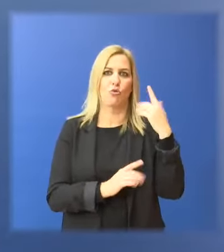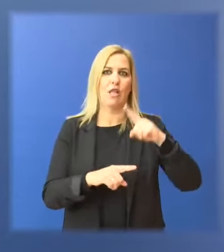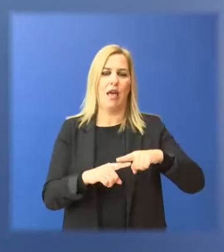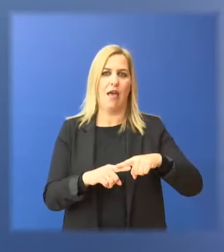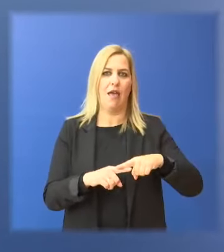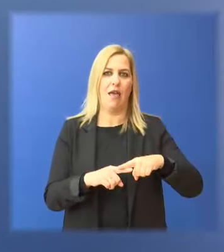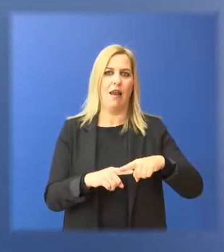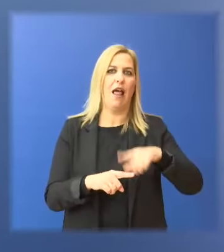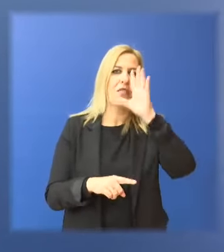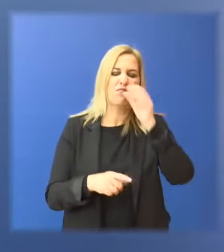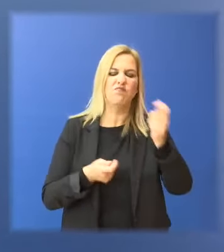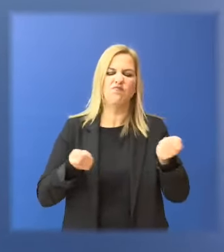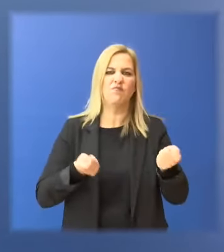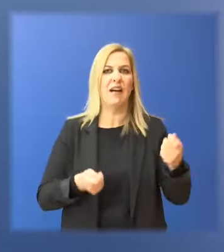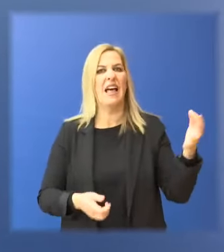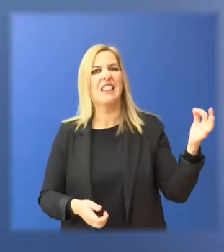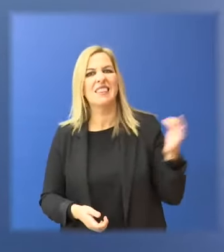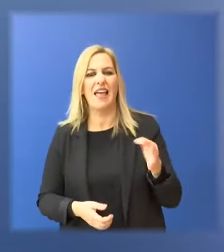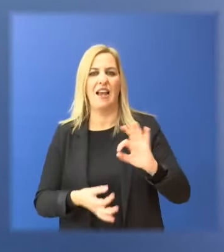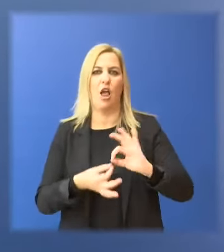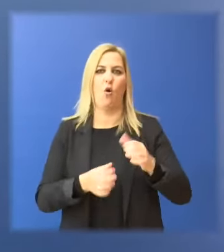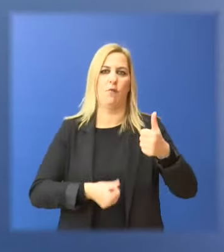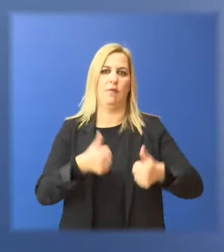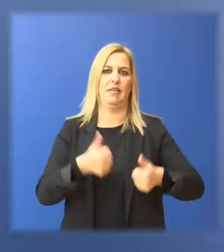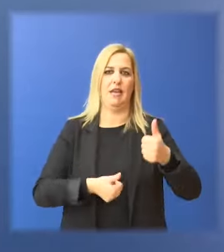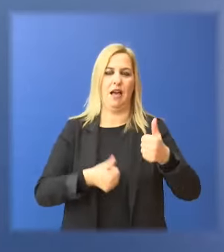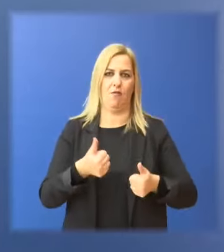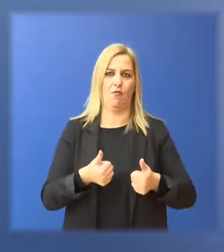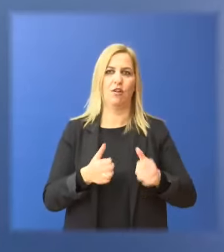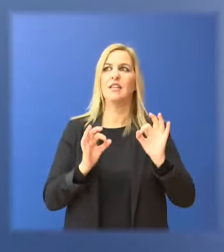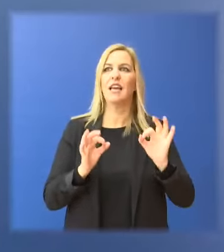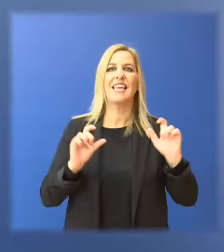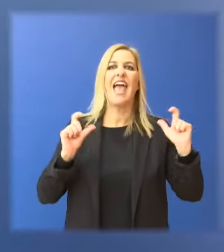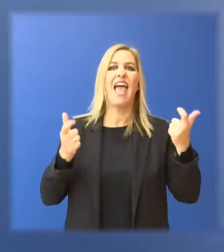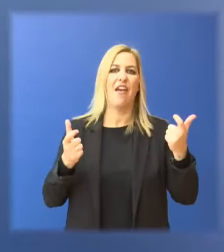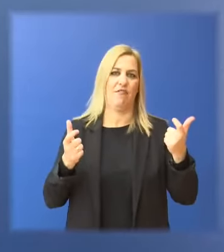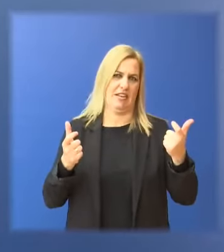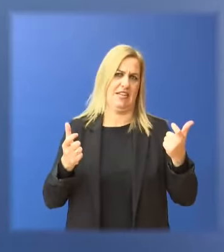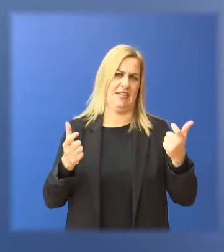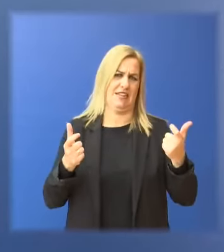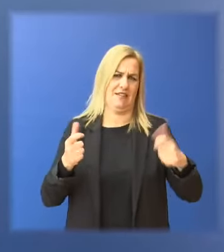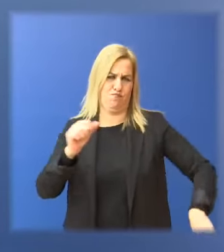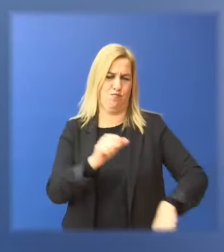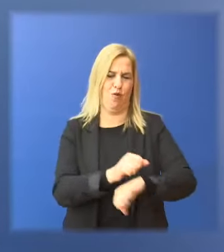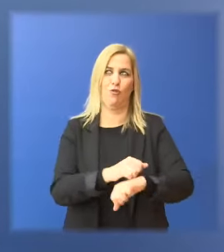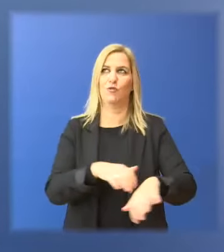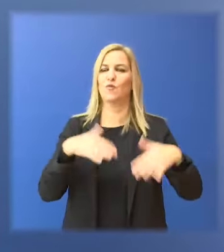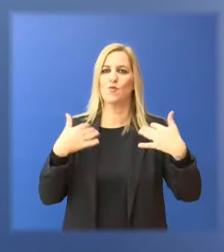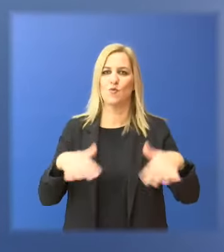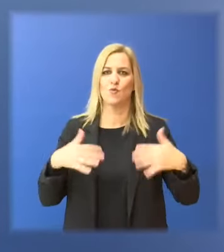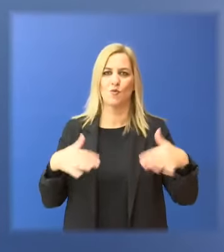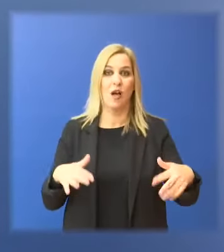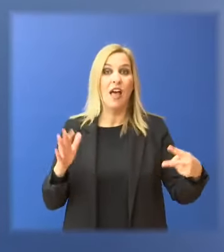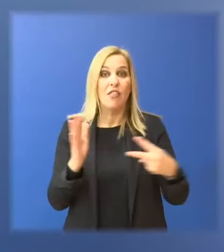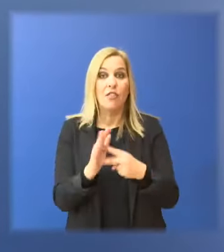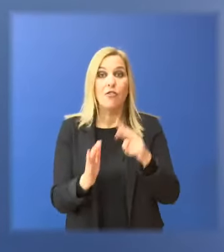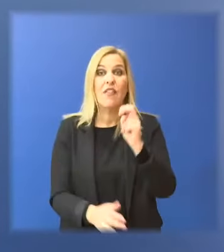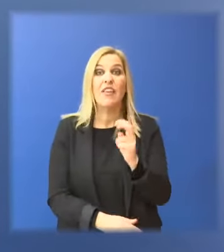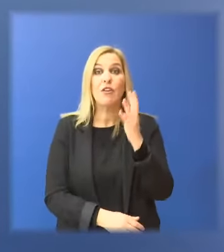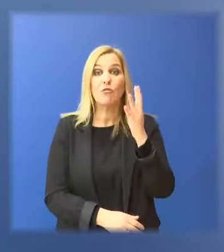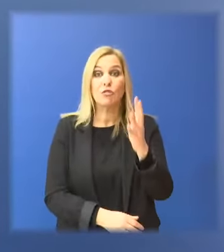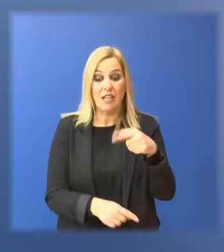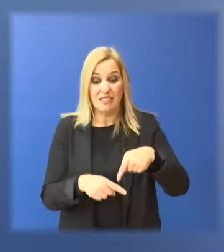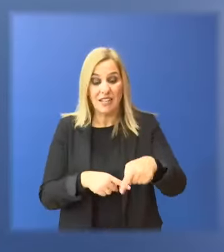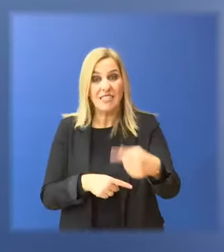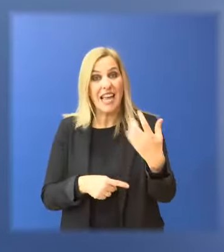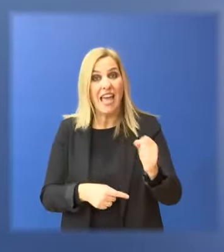άρτια διοργάνωση Ολυμπιακών Αγώνων και βέβαια με τον μοναδικό θρίαμβο της Εθνικής Ελλάδας. Το 2024 ως μια χρονιά Ολυμπιακών Αγώνων είναι μια